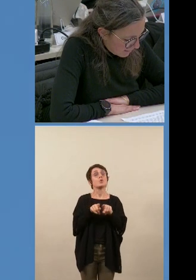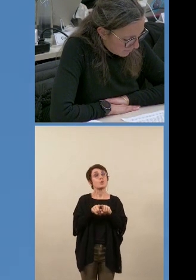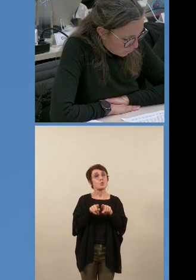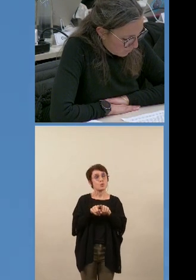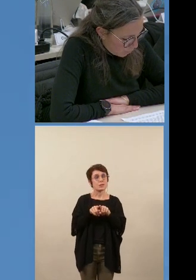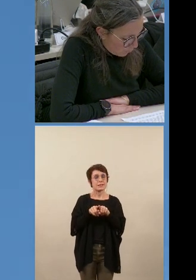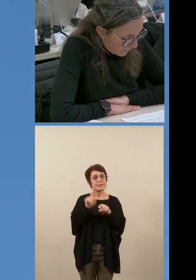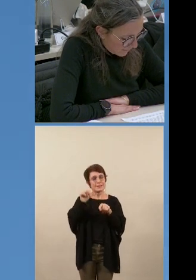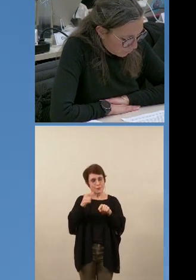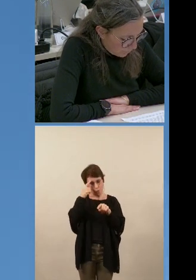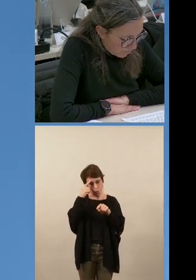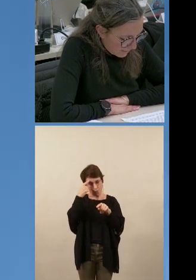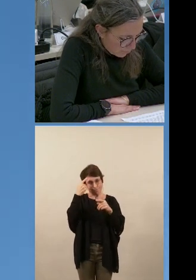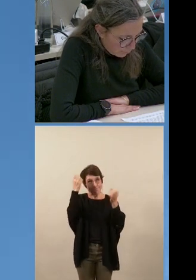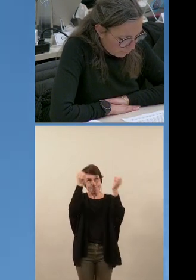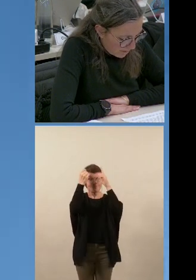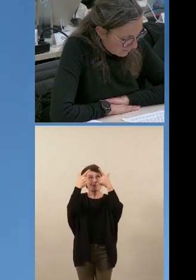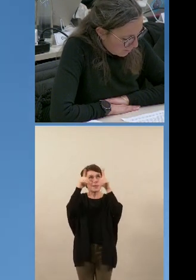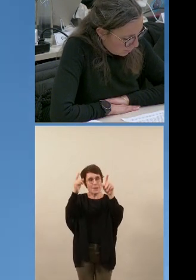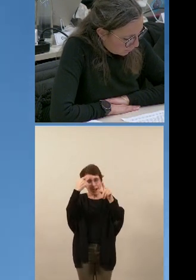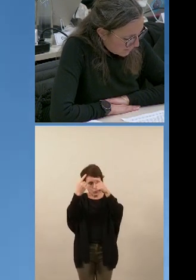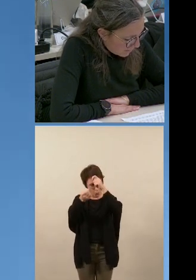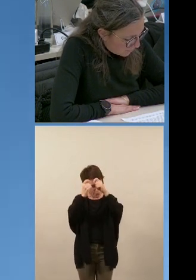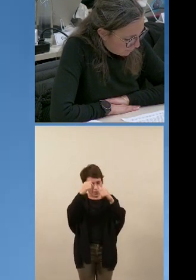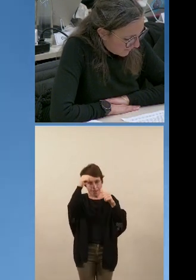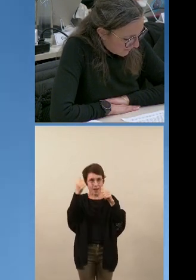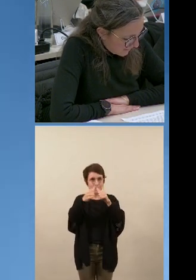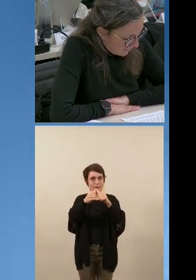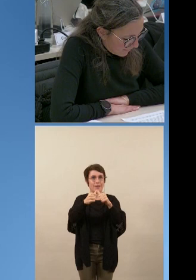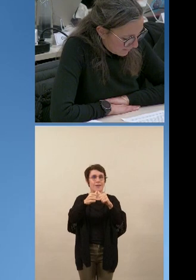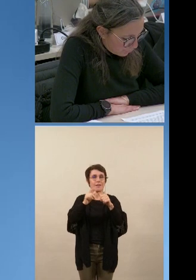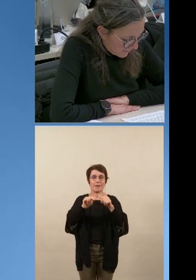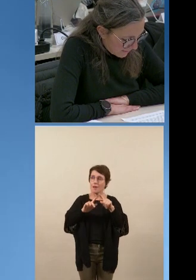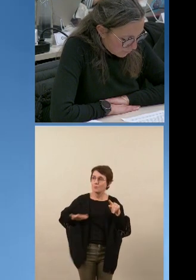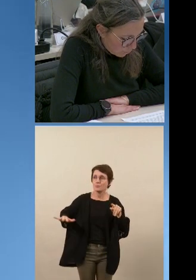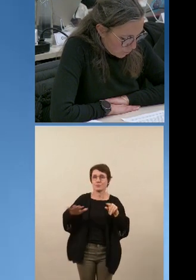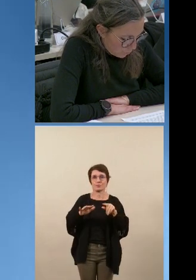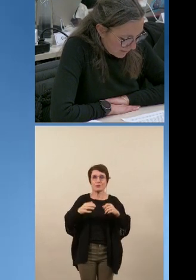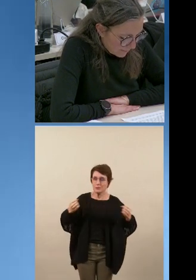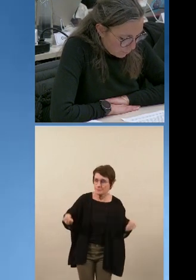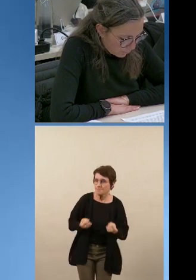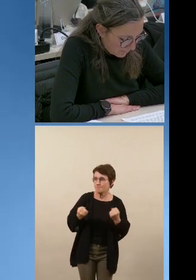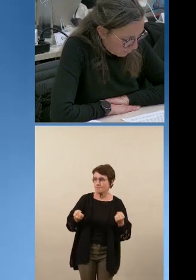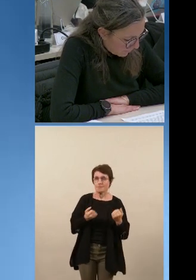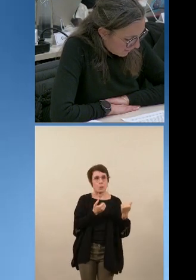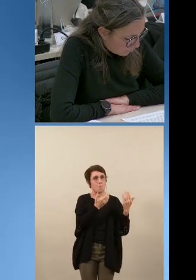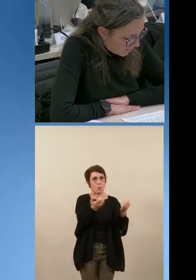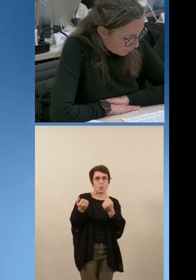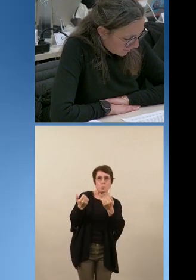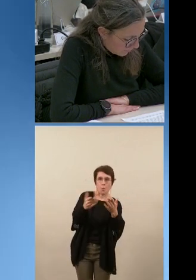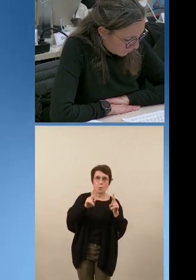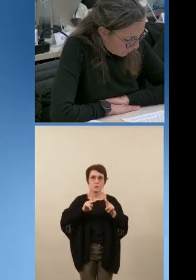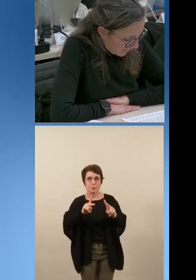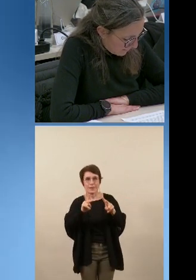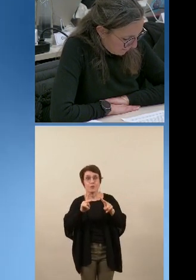Libération auprès des Grenoblois et des grenobloises sur l'espace public via des publications ou par des propositions pédagogiques sur